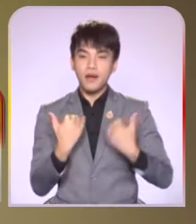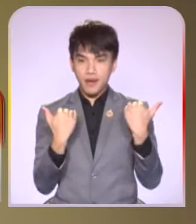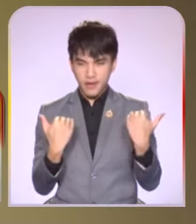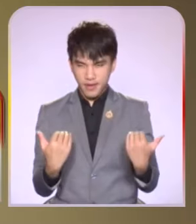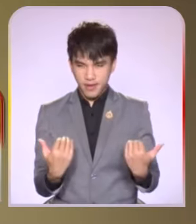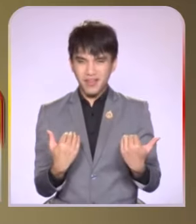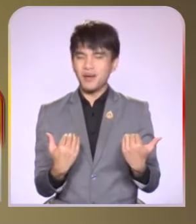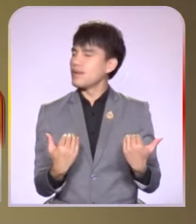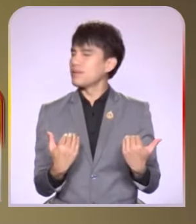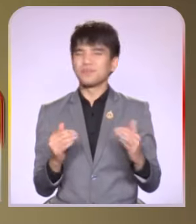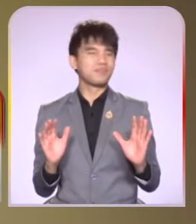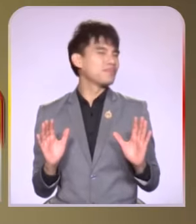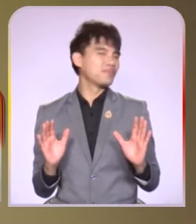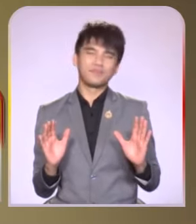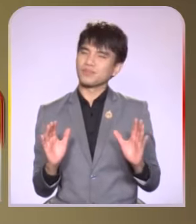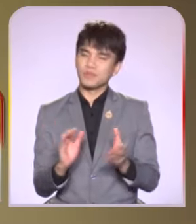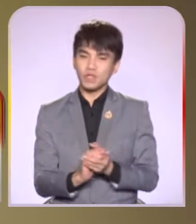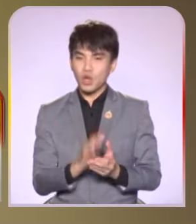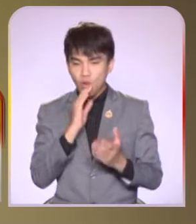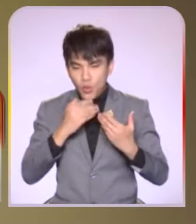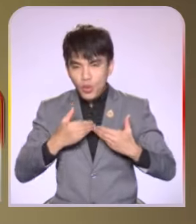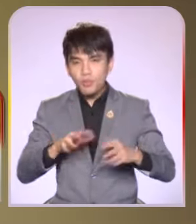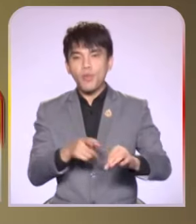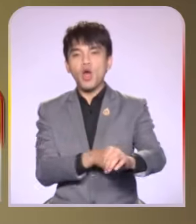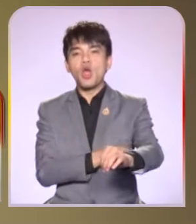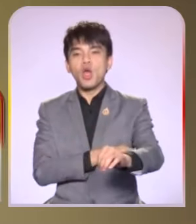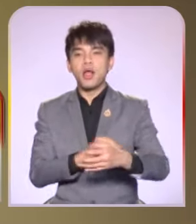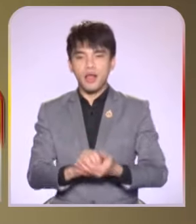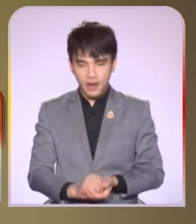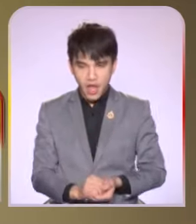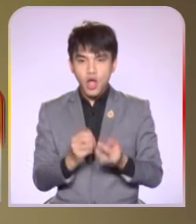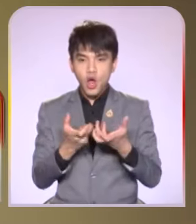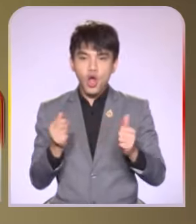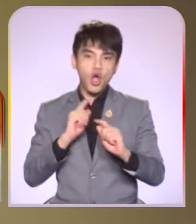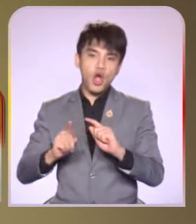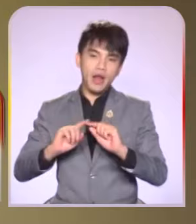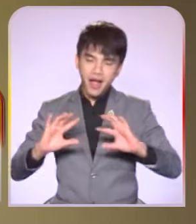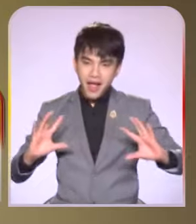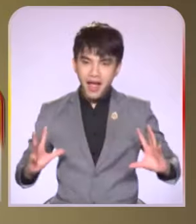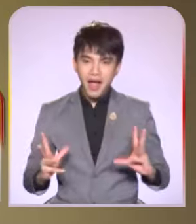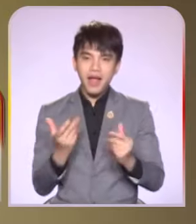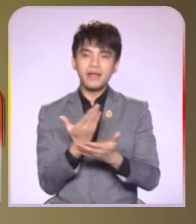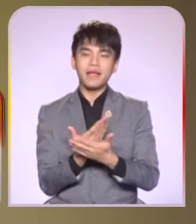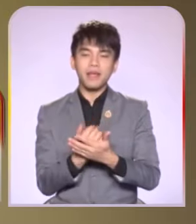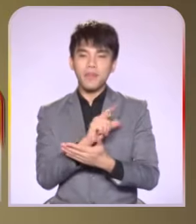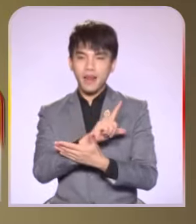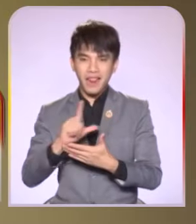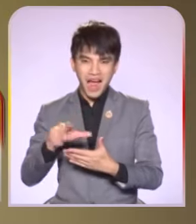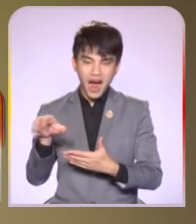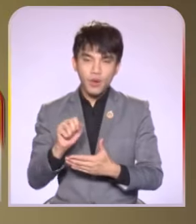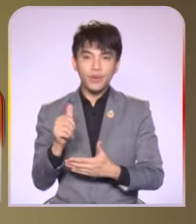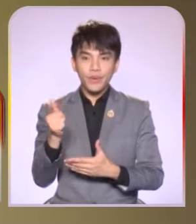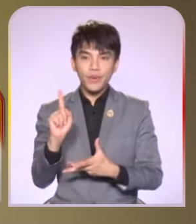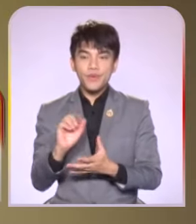พี่ทวีเขาบอกโอ้โหท้อใจเหลือเกินหากปล่อยเวลาไว้เนิ่นนานแบบนี้และไอ้ทรัพย์สินของเขาที่มันหายไปมูลค่าเป็นล้านเนี่ยมันจะได้คืน